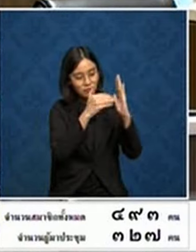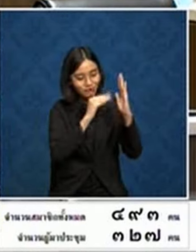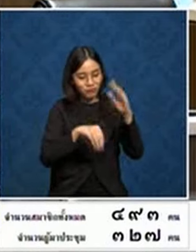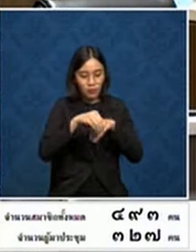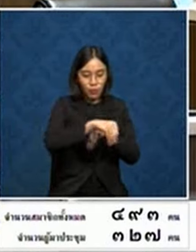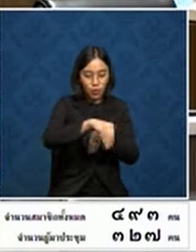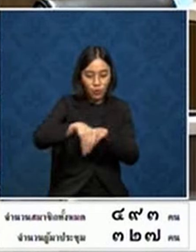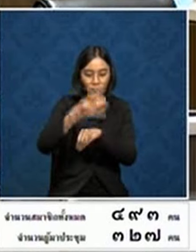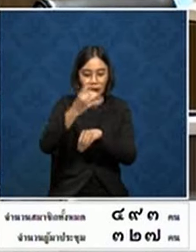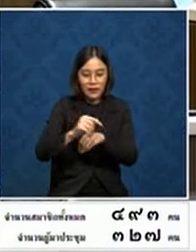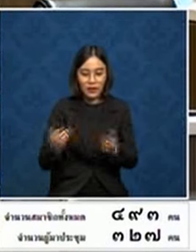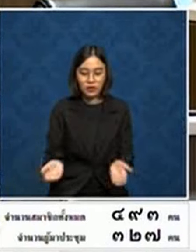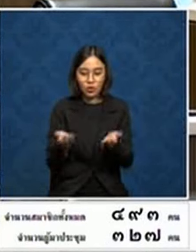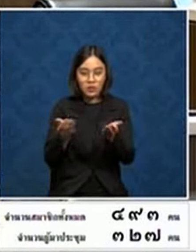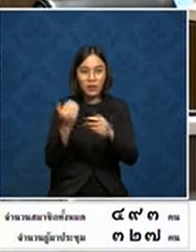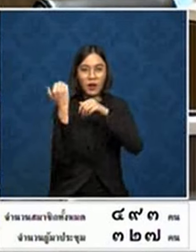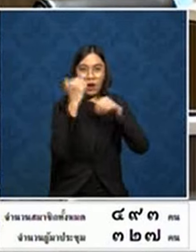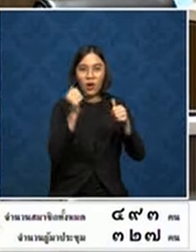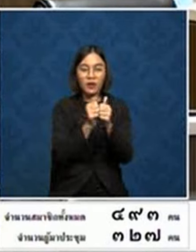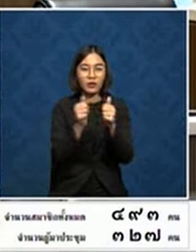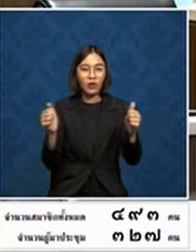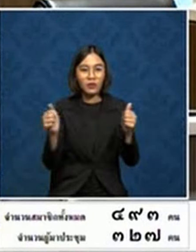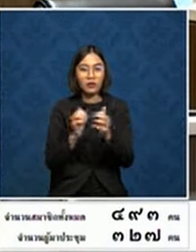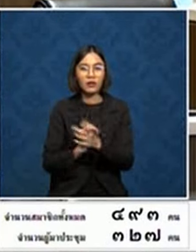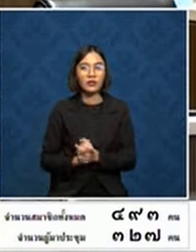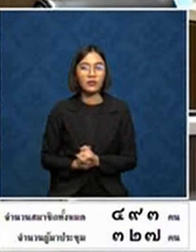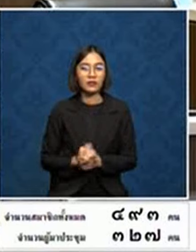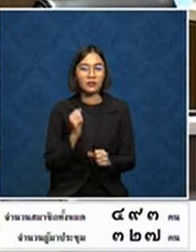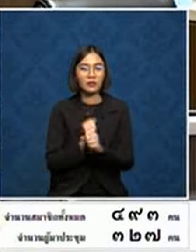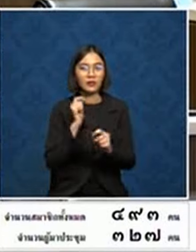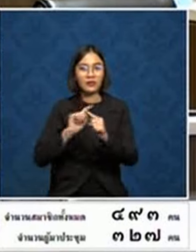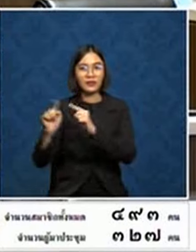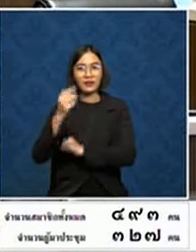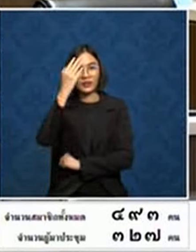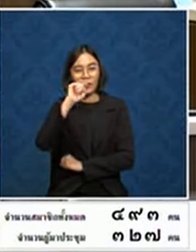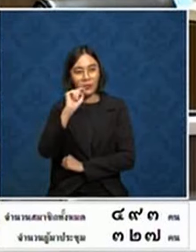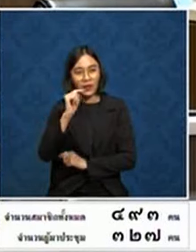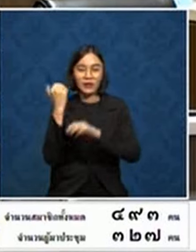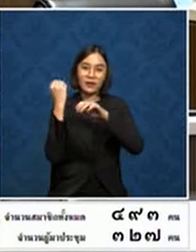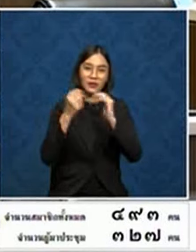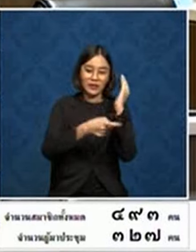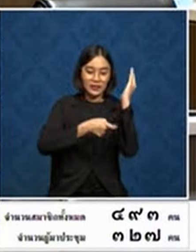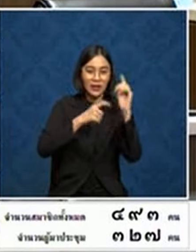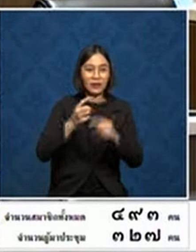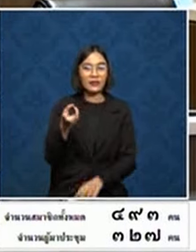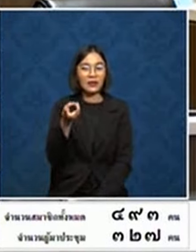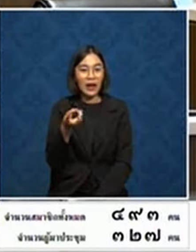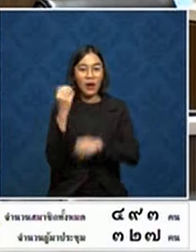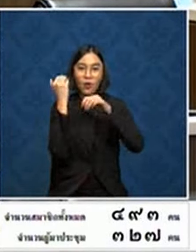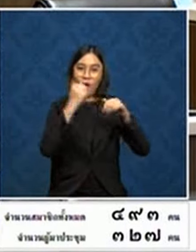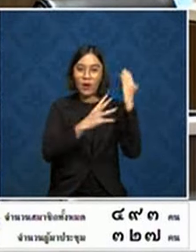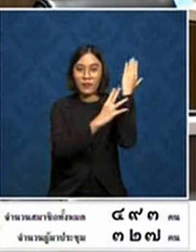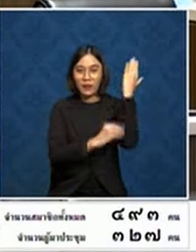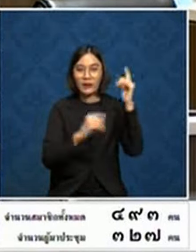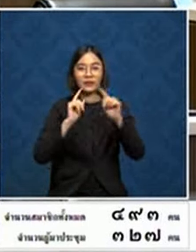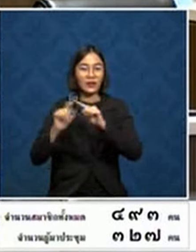จะปลูกอะไรเราจะส่งเสริมพันธุ์อ้อยดีๆหรือจะทำอะไรต่างๆให้ยางก็ไปได้ดีข้าวอ้อยมันย